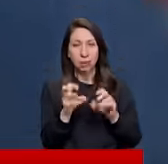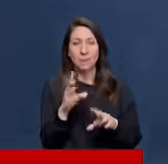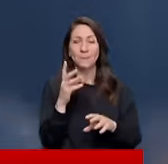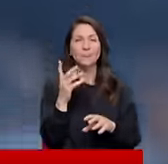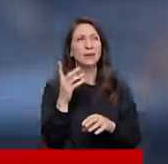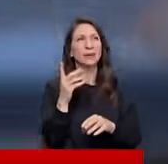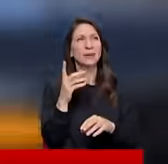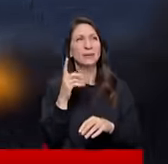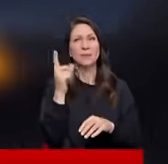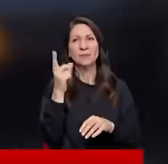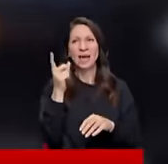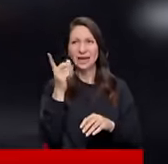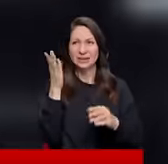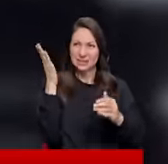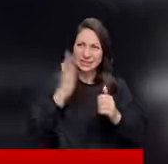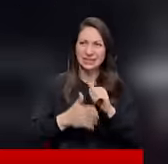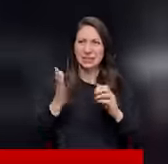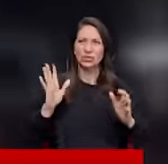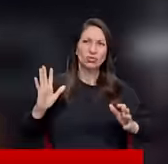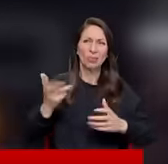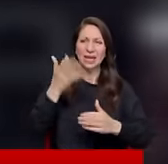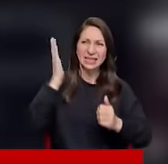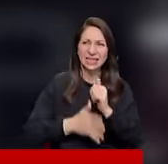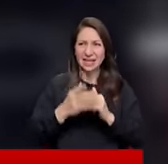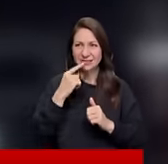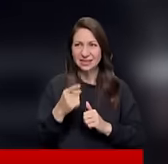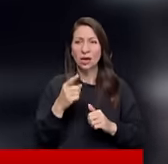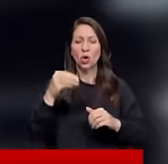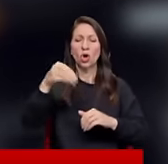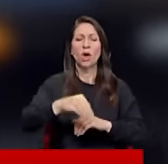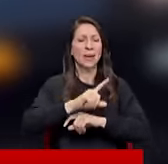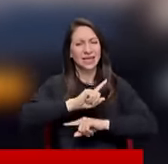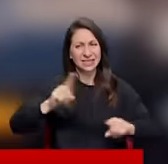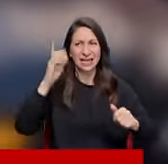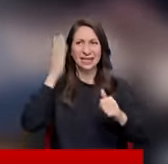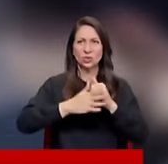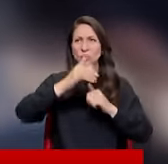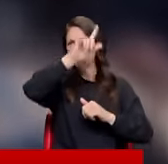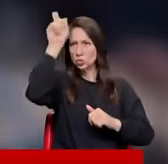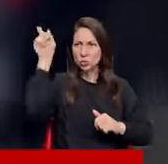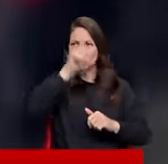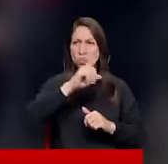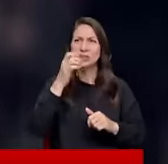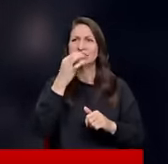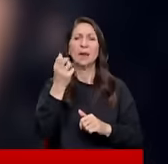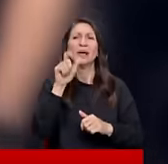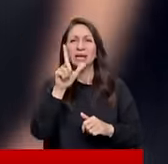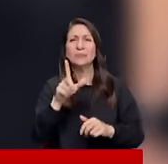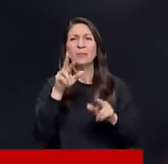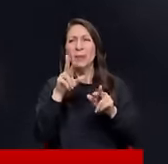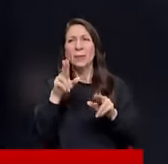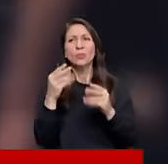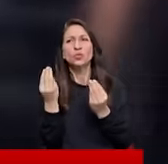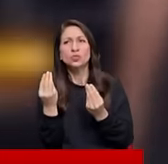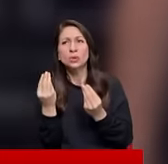ara neşter attılar, topladılar. İşte önüne koyamazsınız, üstüne koyarsınız, izin almanız gerekir